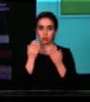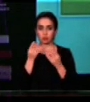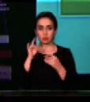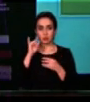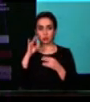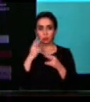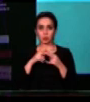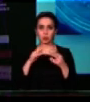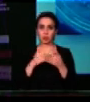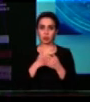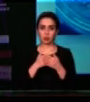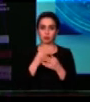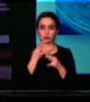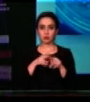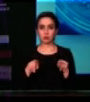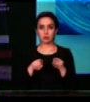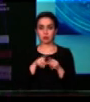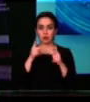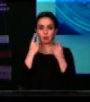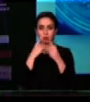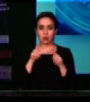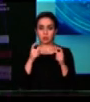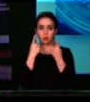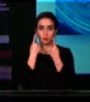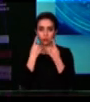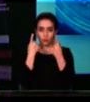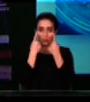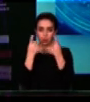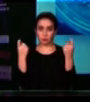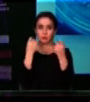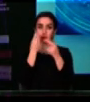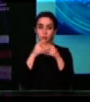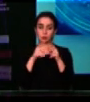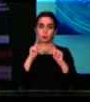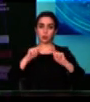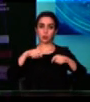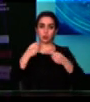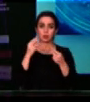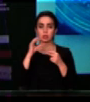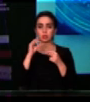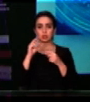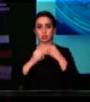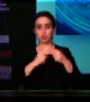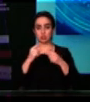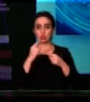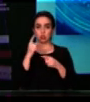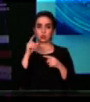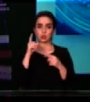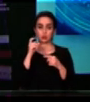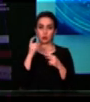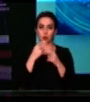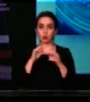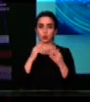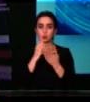популярных сайтах. Все это связано с информацией. И информация, передаваемая по интернету, проходит через сотни устройств, в которых